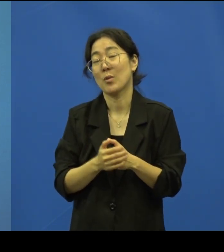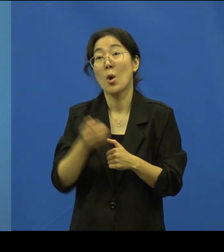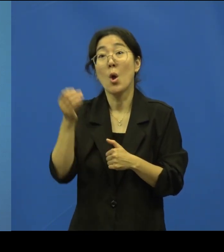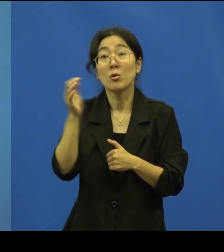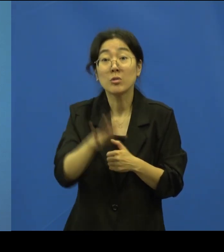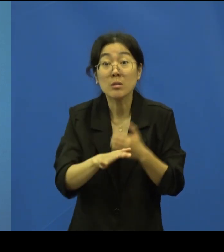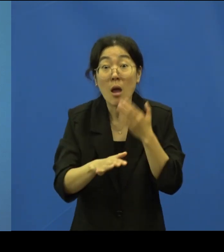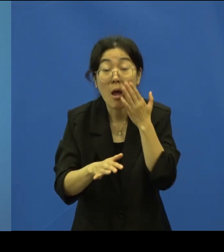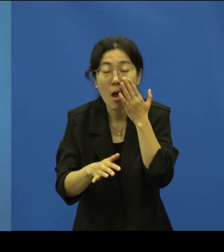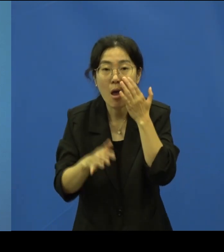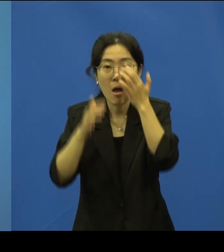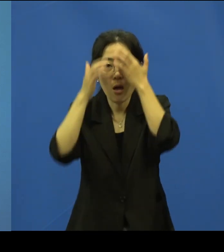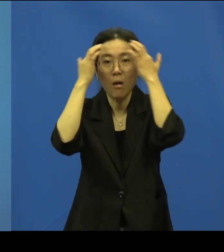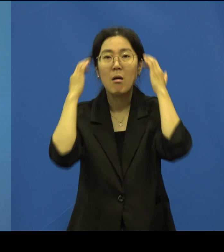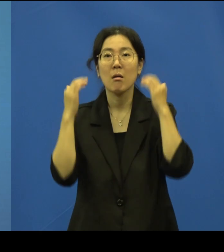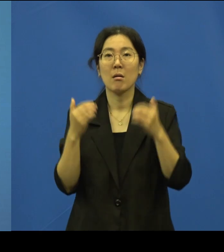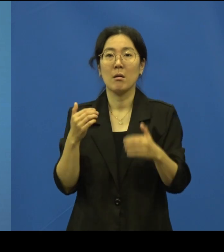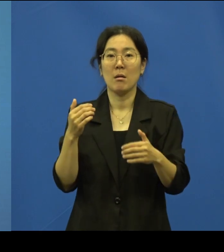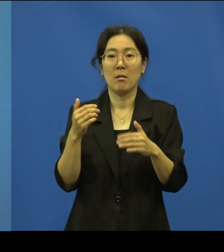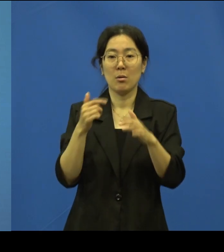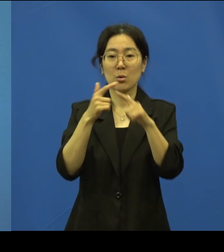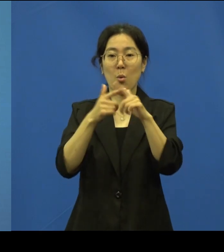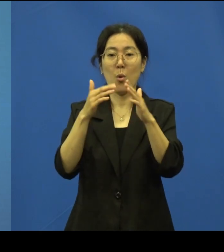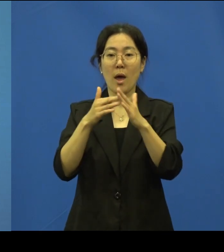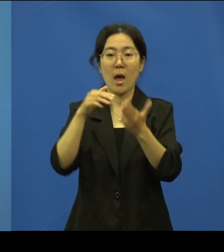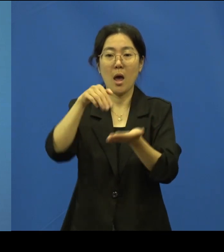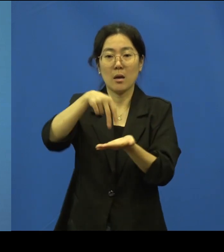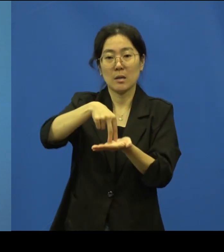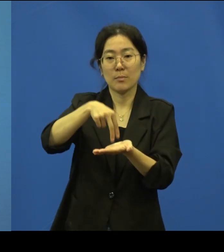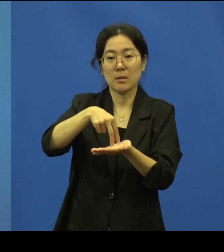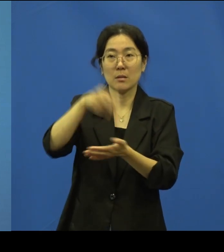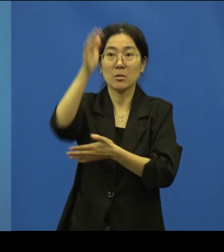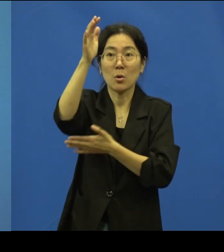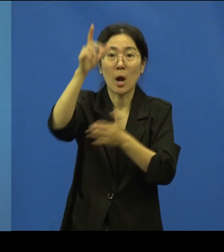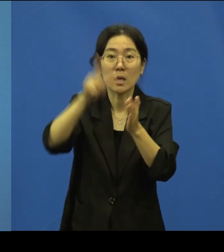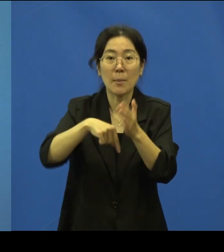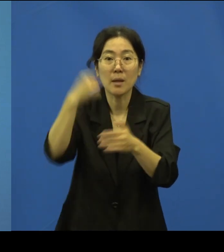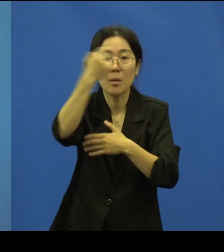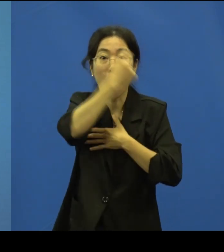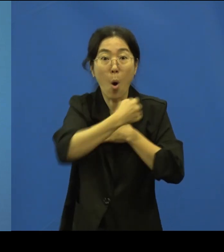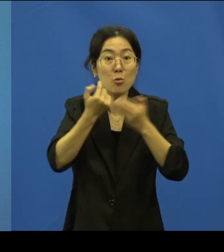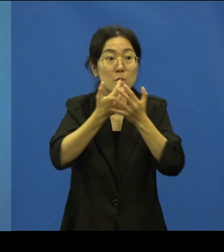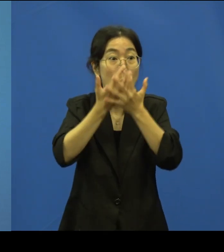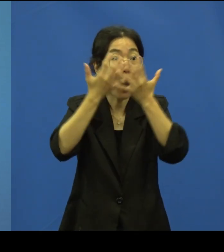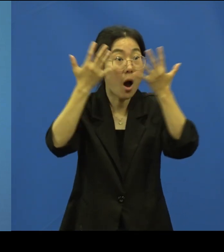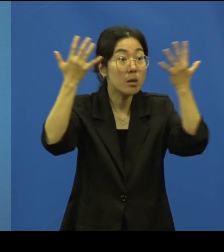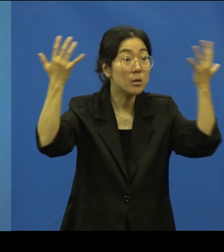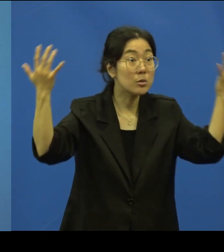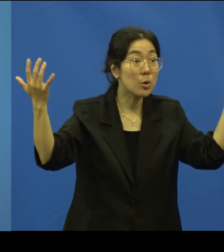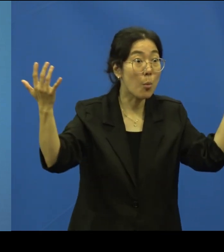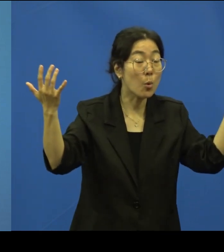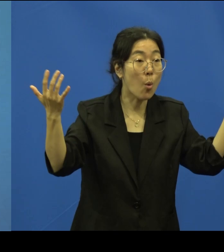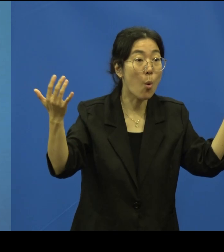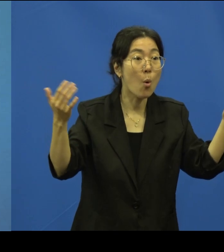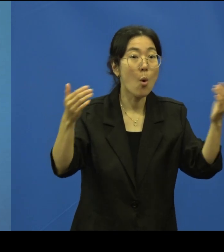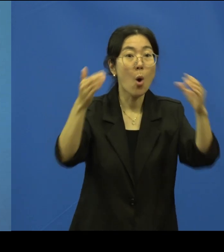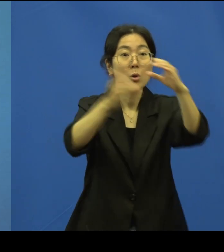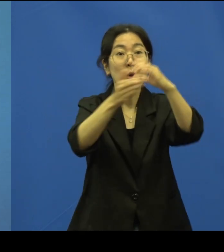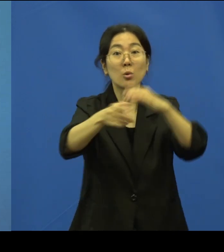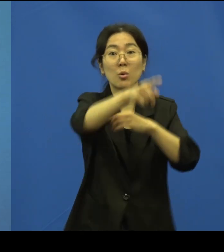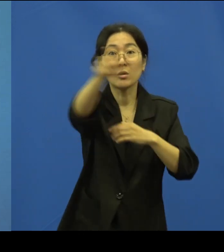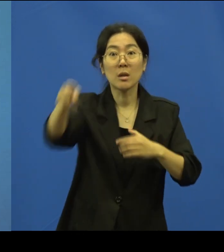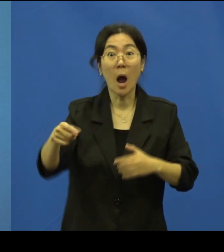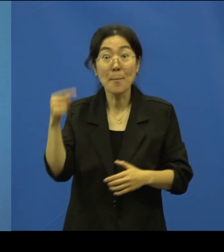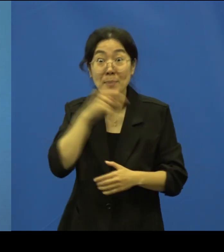어떤 독지가가 누가 이렇게 엄청난 헌금을 했나, 이런 의심을 할 만큼 제가